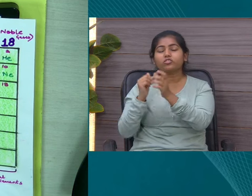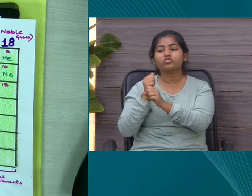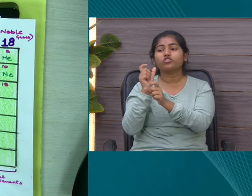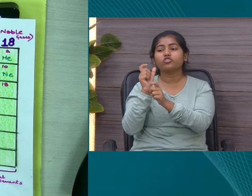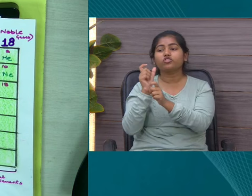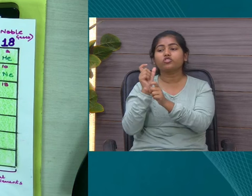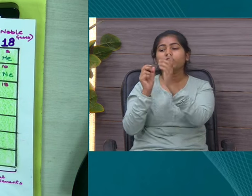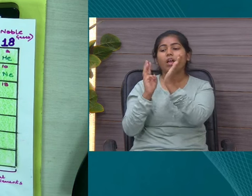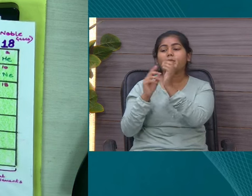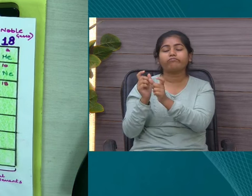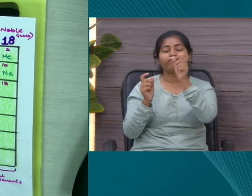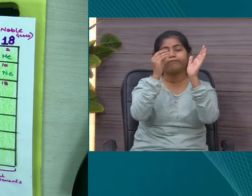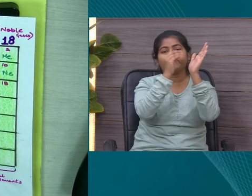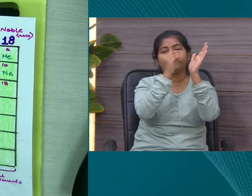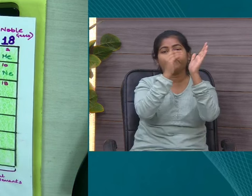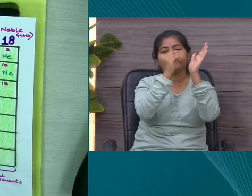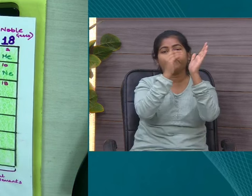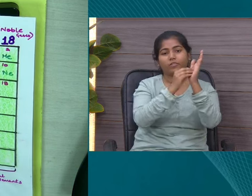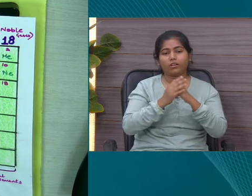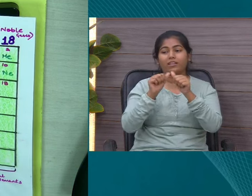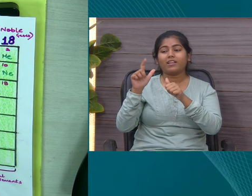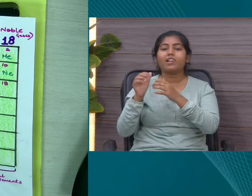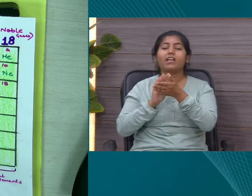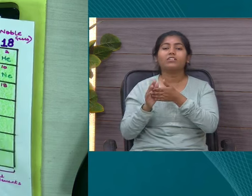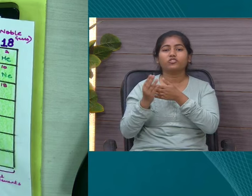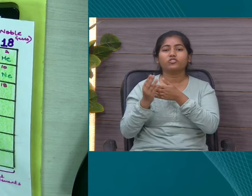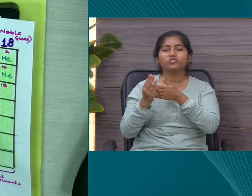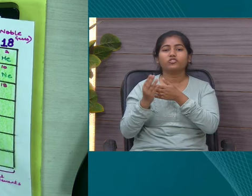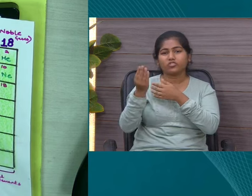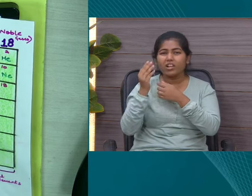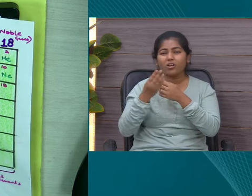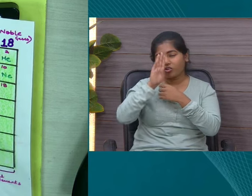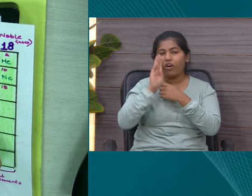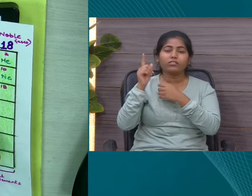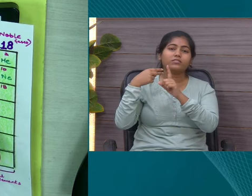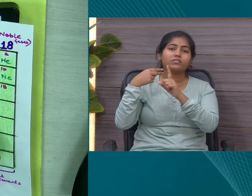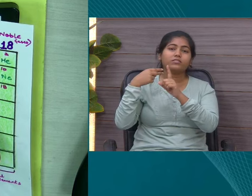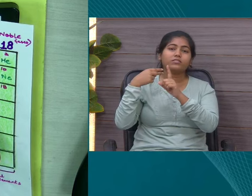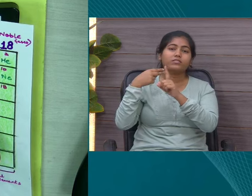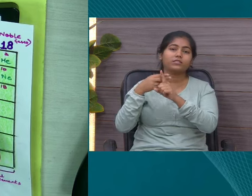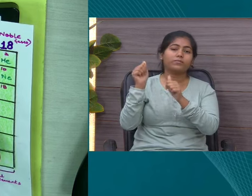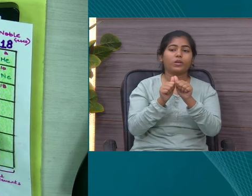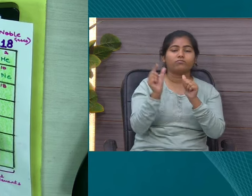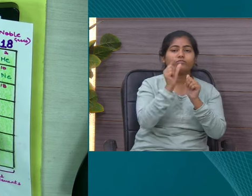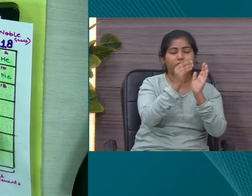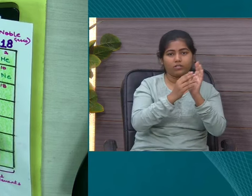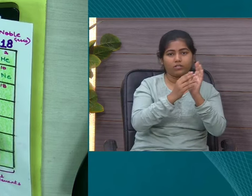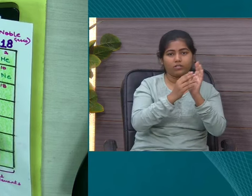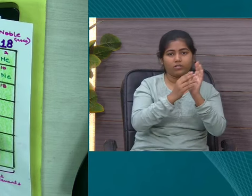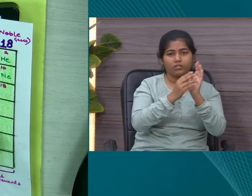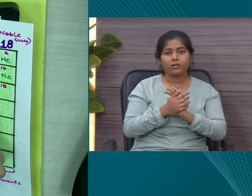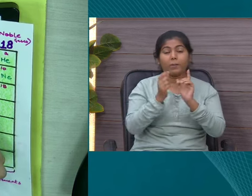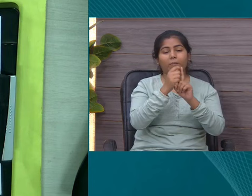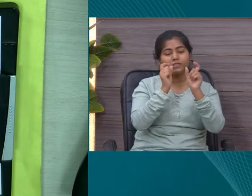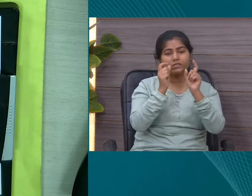इज एम जी. मैग्नीशियम. अल्लाह एल्युमिनियम. एल्युमिनियम. एस से एस आई सिलिकॉन. जी अल्लाह से